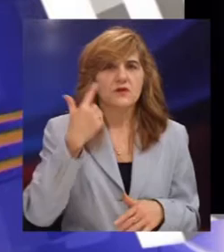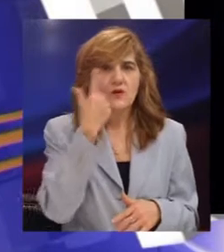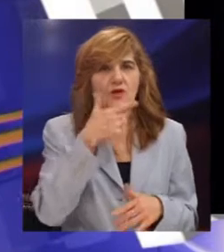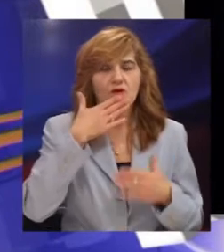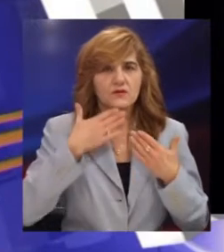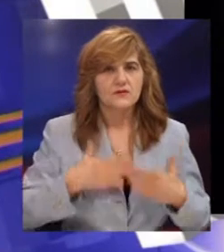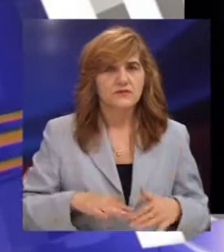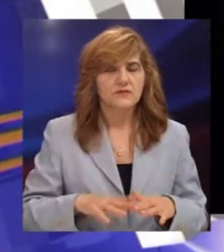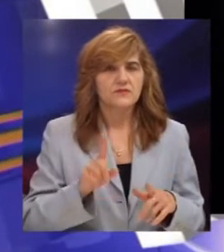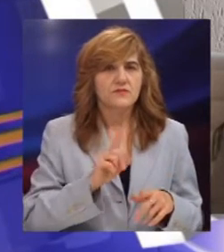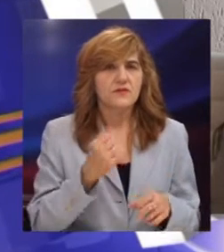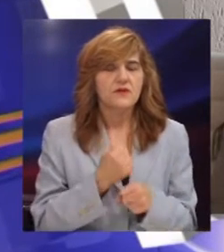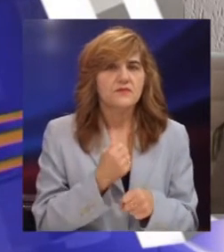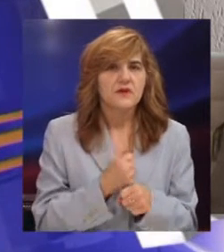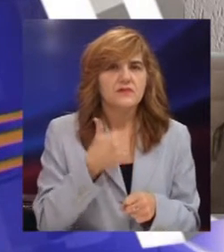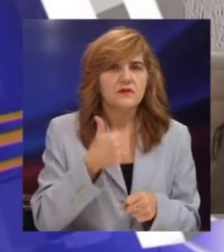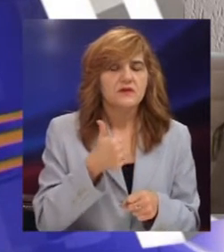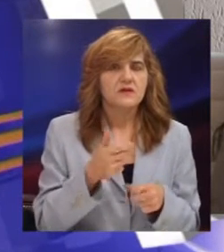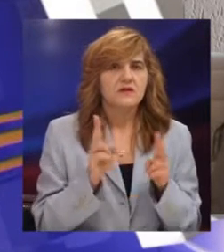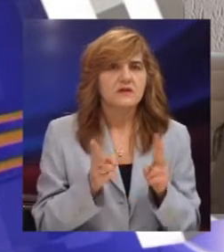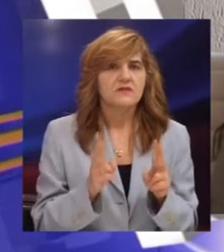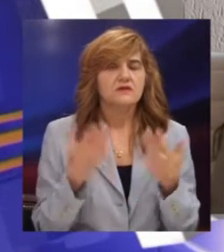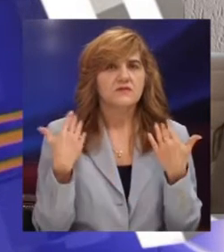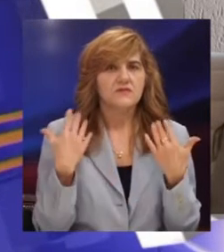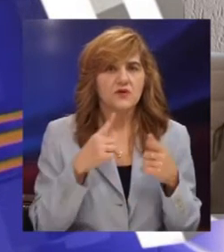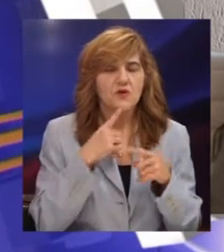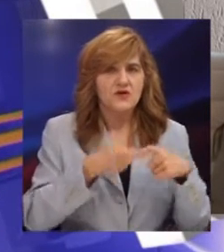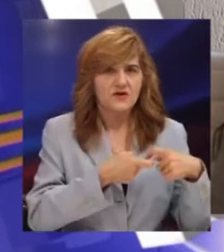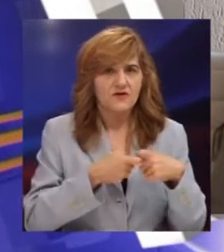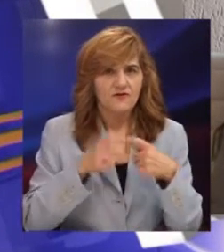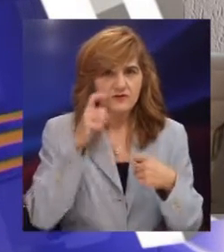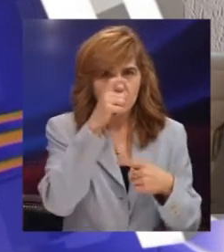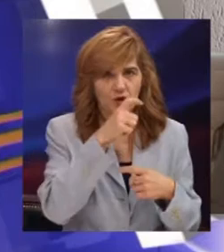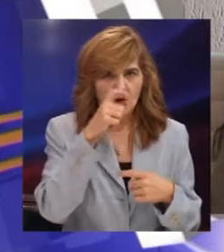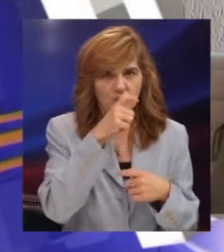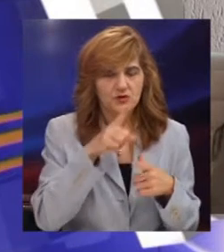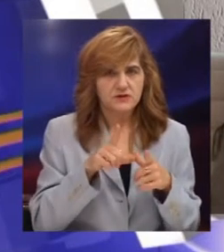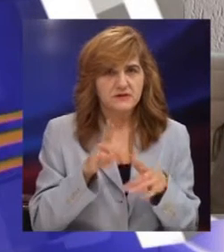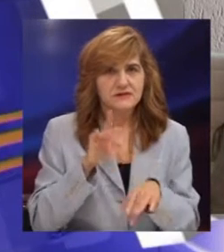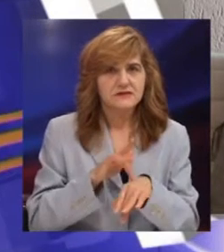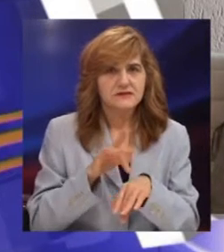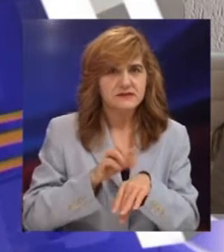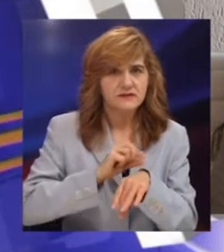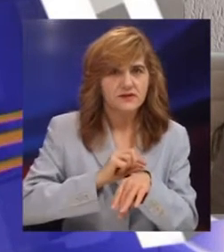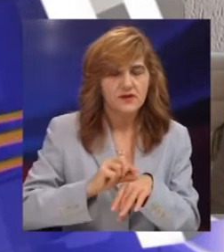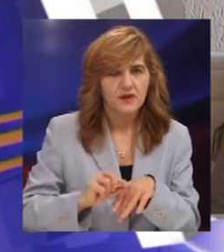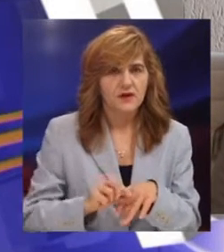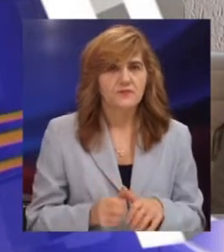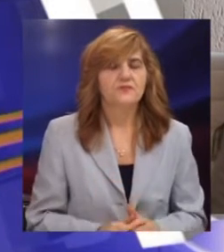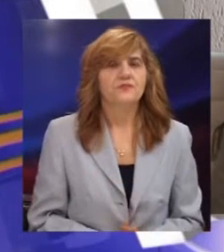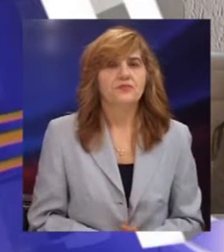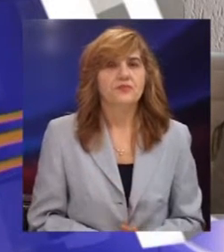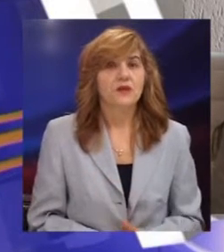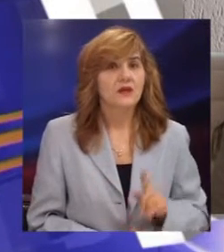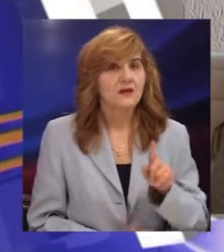jedan strukturni protein koji vezuje površni sloj kože, srednji sloj, znači najjednostavnije da približim šta to